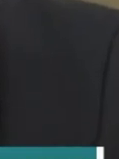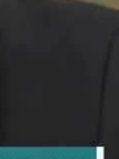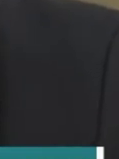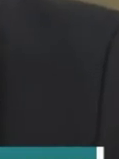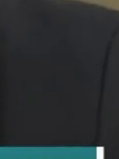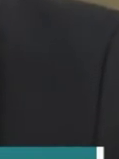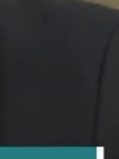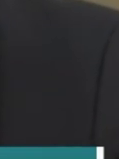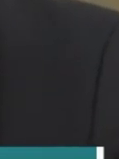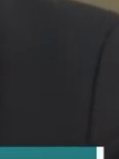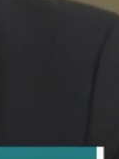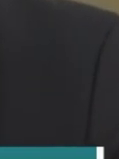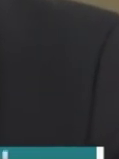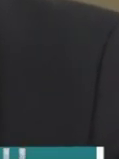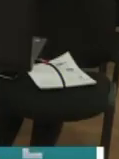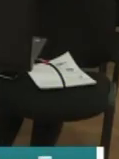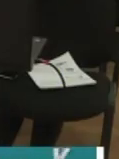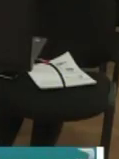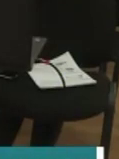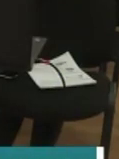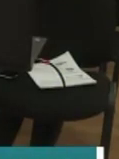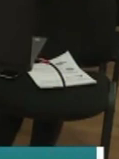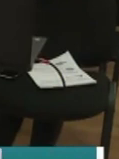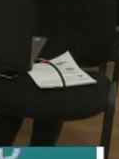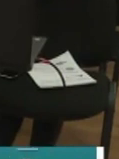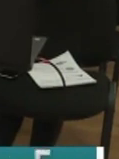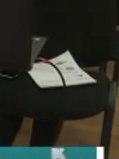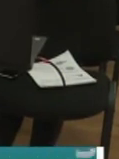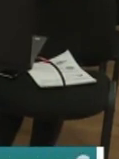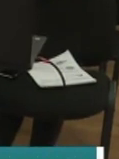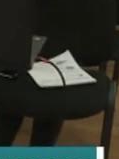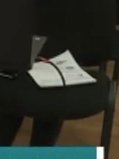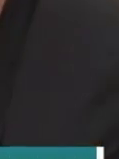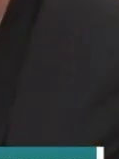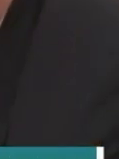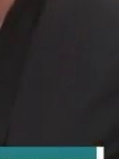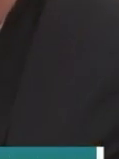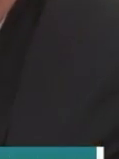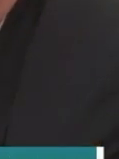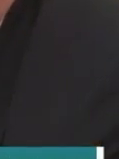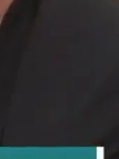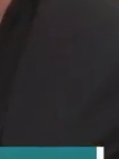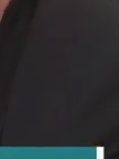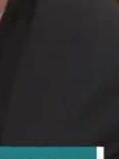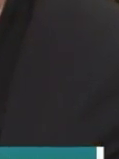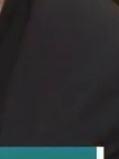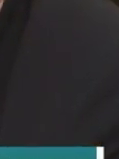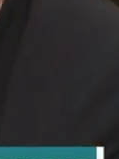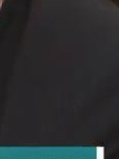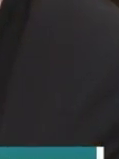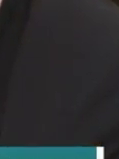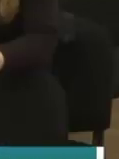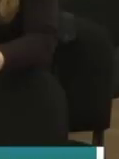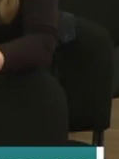сақтау уақыты 1 күнге дейін азайған. Осылайша уақыттан бөлек қаржылық жағынан да бұл жүйе оң әсерін беріп отыр. 2018 жылдан